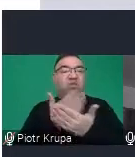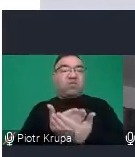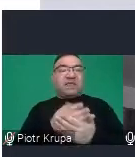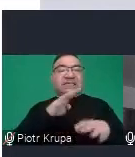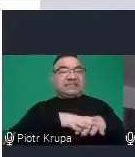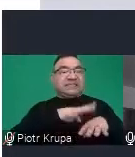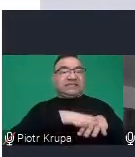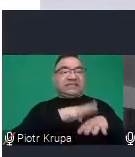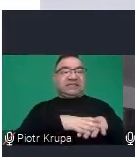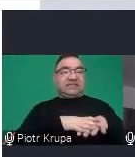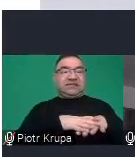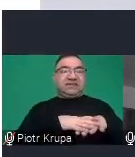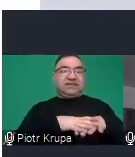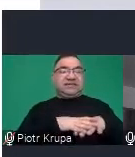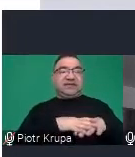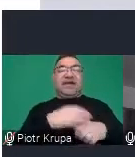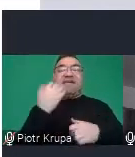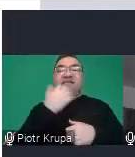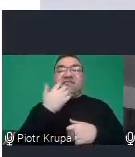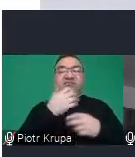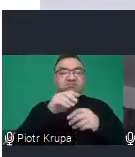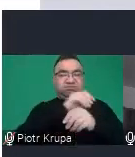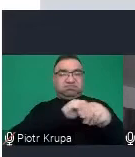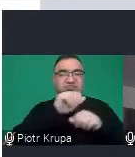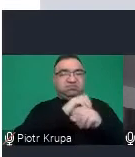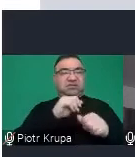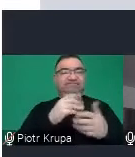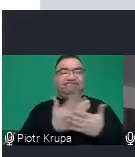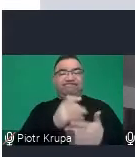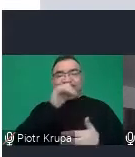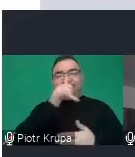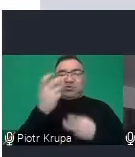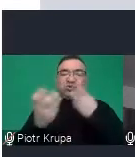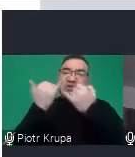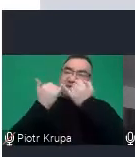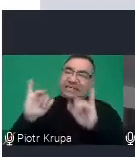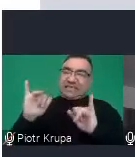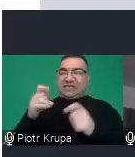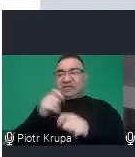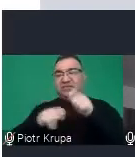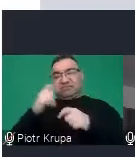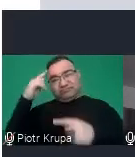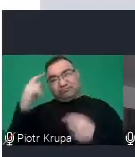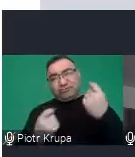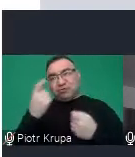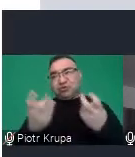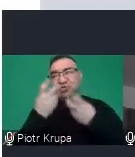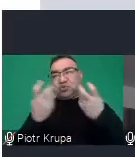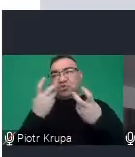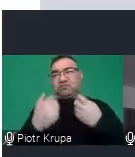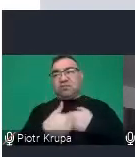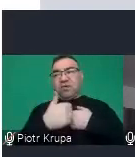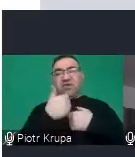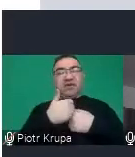systemowe wytwarzane obecnie w procesie spalania miału węglowego zmuszane są do poszukiwania nowych rozwiązań. Powoduje to,